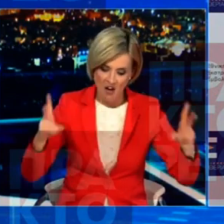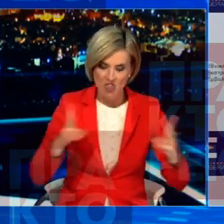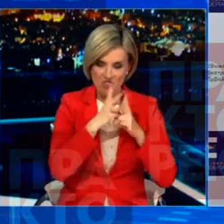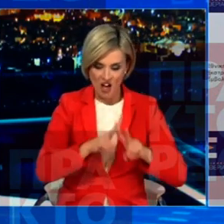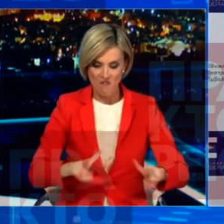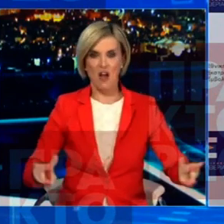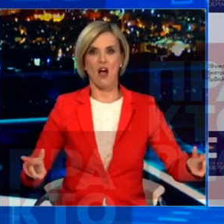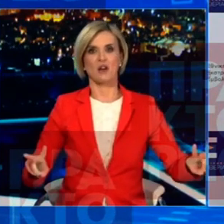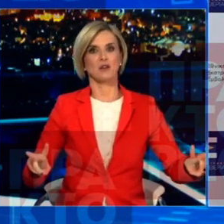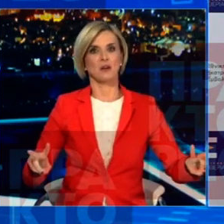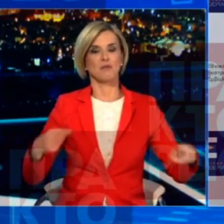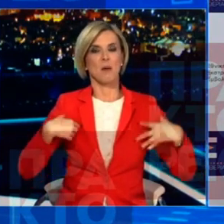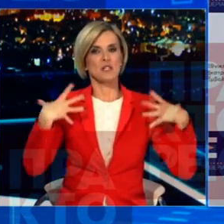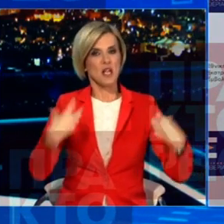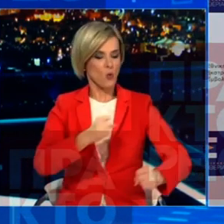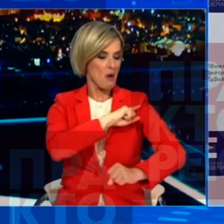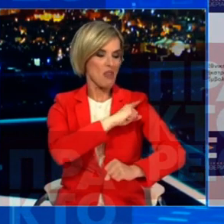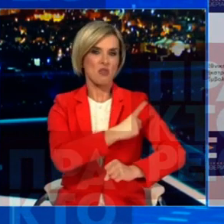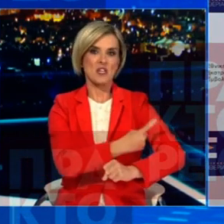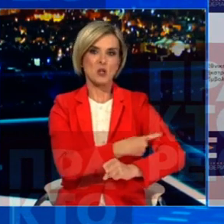Υπότιτλοι AUTHORWAVE